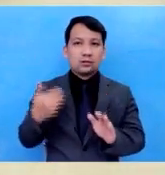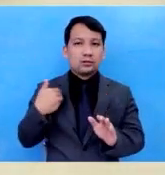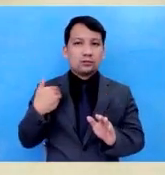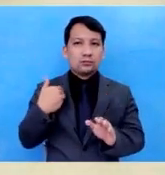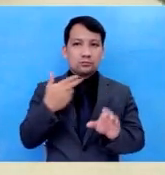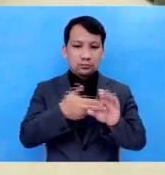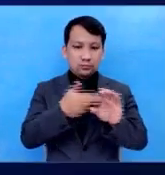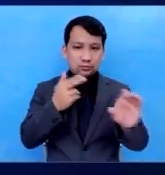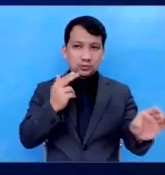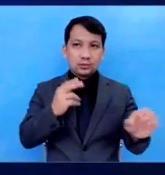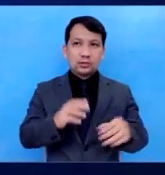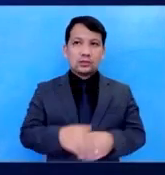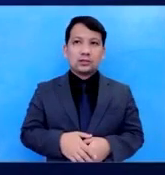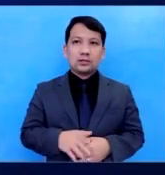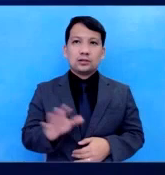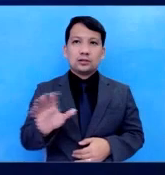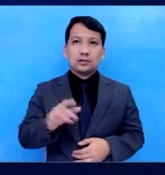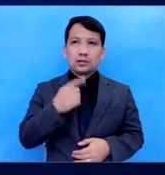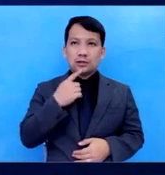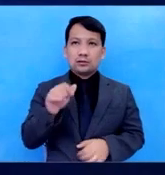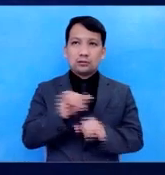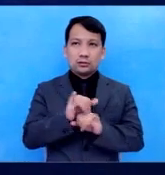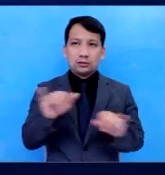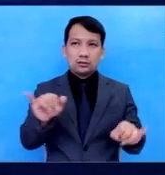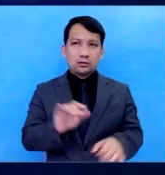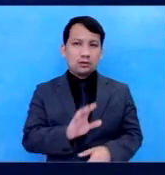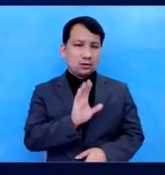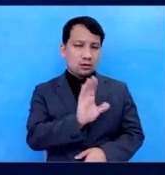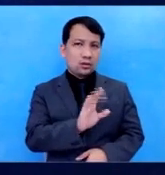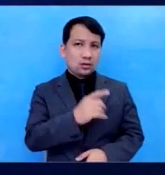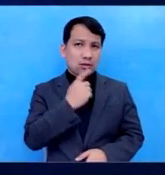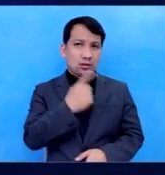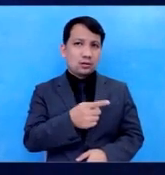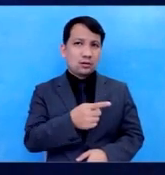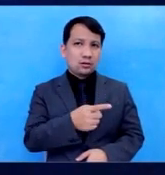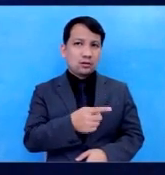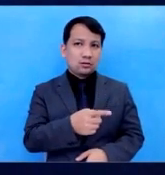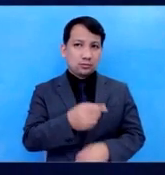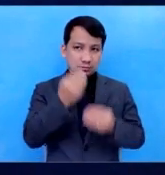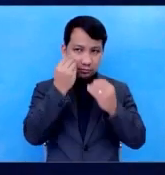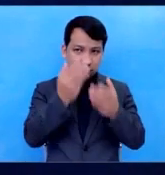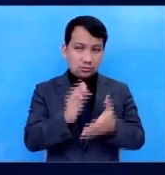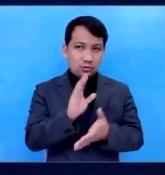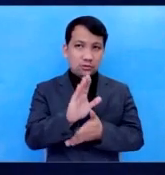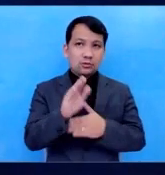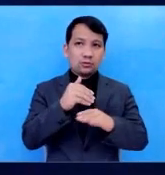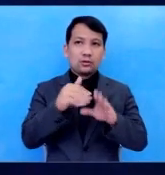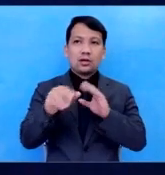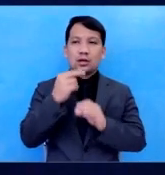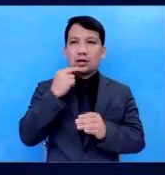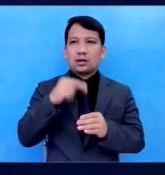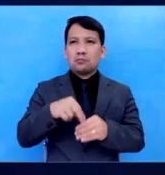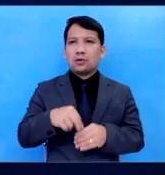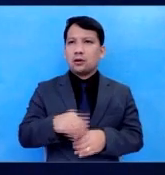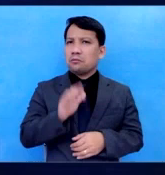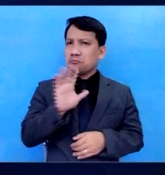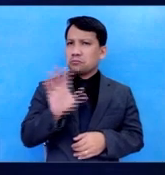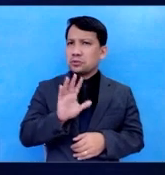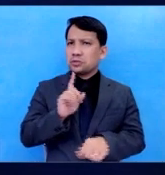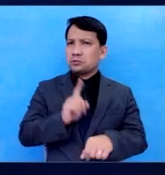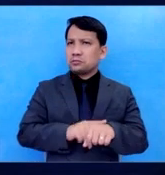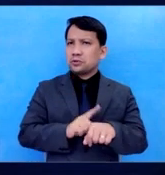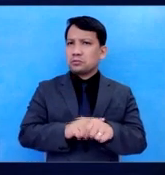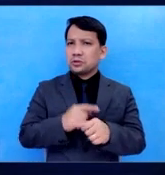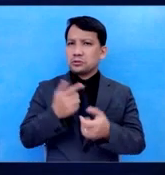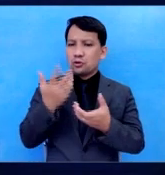sa pwesto. Ganyan din ang sinabi ni Cardinal Tagle sa isang pahayag na ipinadala niya sa News 5. Hindi raw napapanahon na pag-usapan